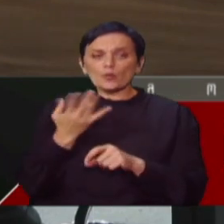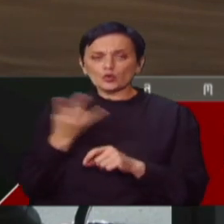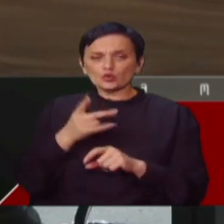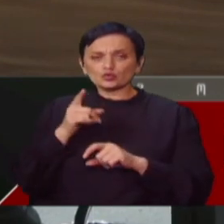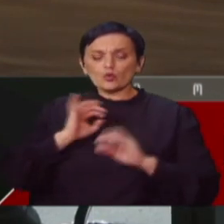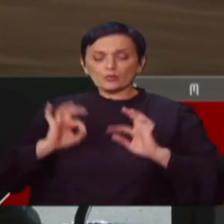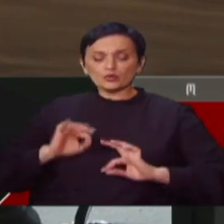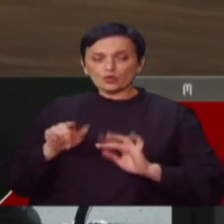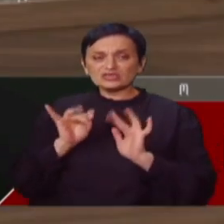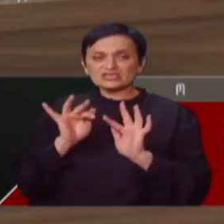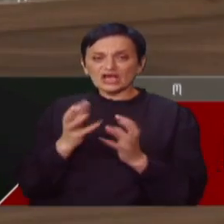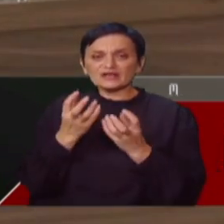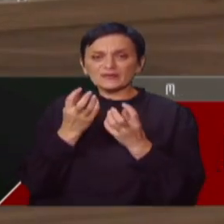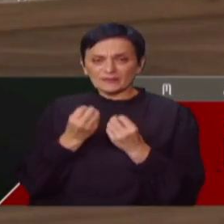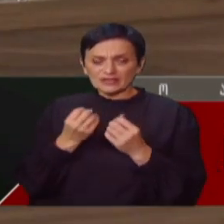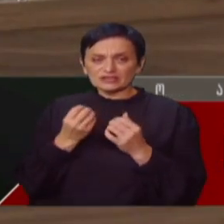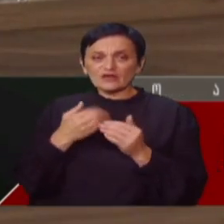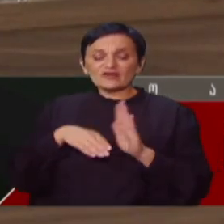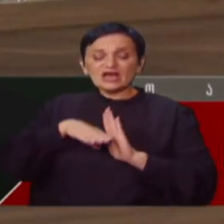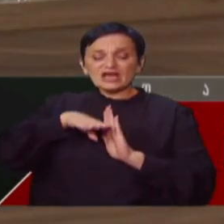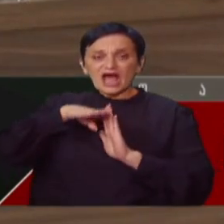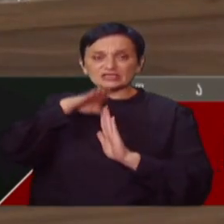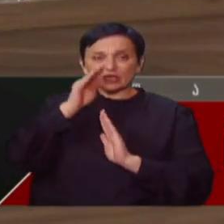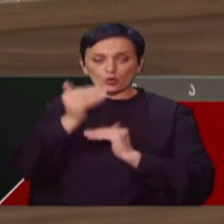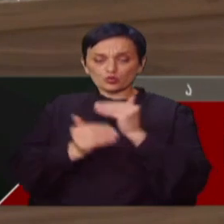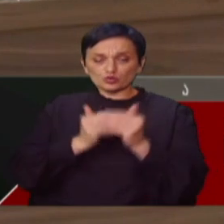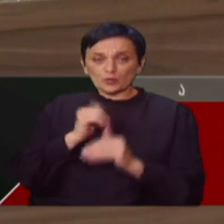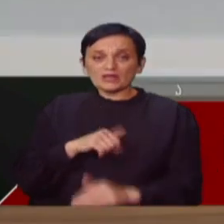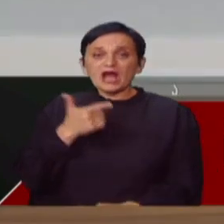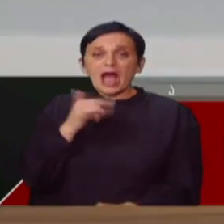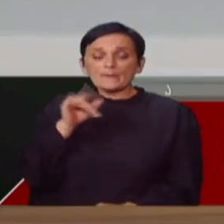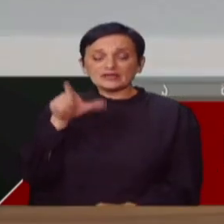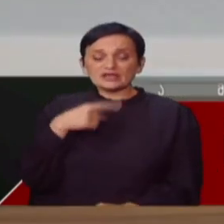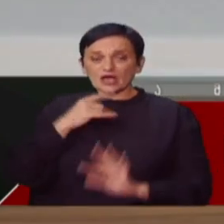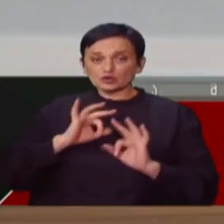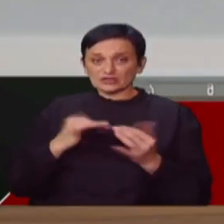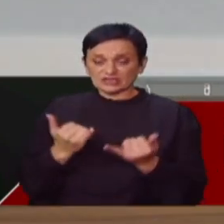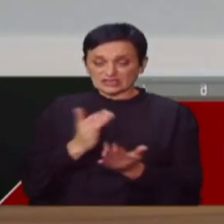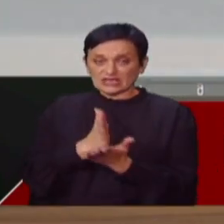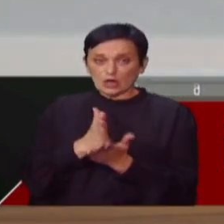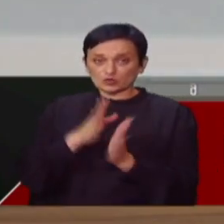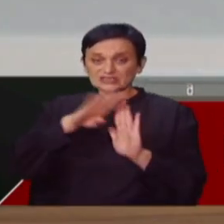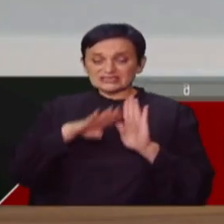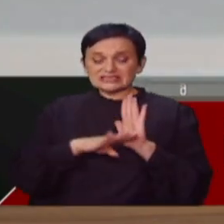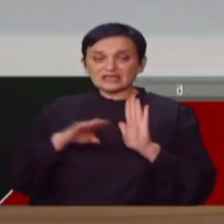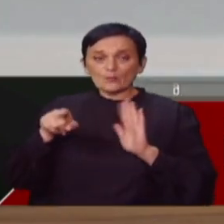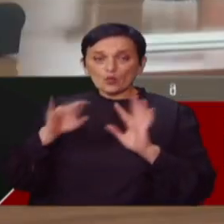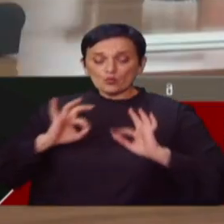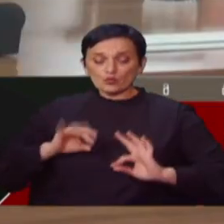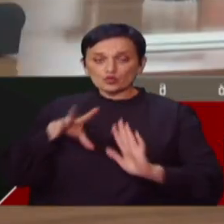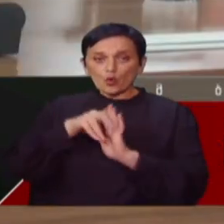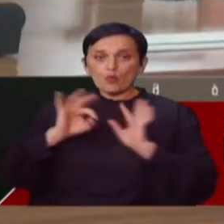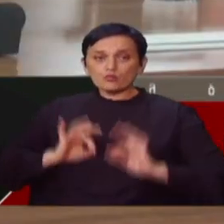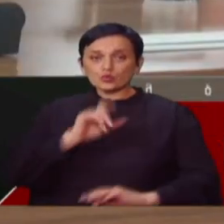გადაიდგას პროკურატურის საქმიანობის კიდევ უფრო გასაუმჯობესებაზე Blood, Georgi Gabitašvilis განცხადებით დღეს არსებული სისტემა პროკურატურაში